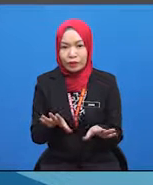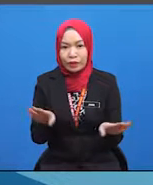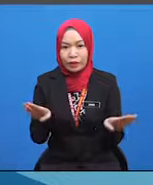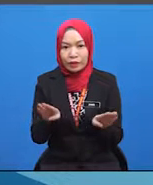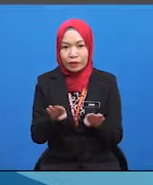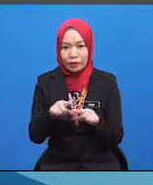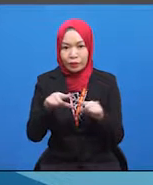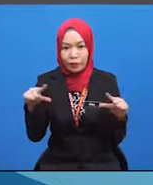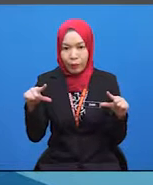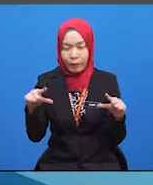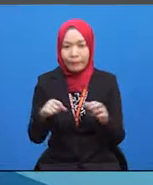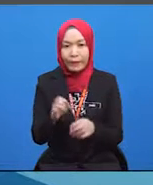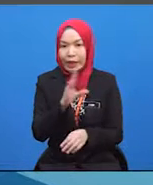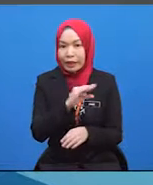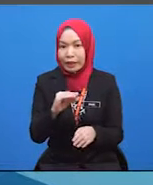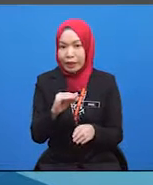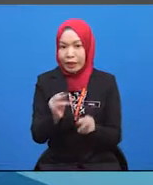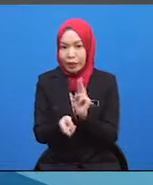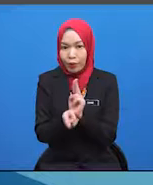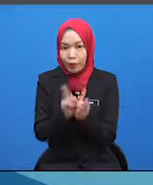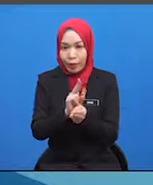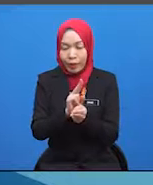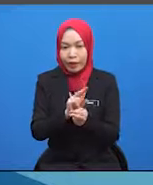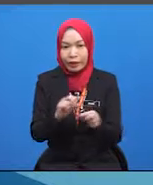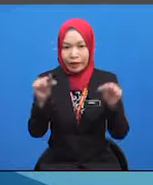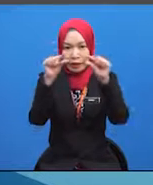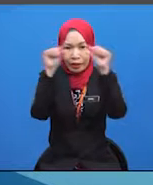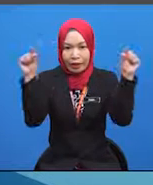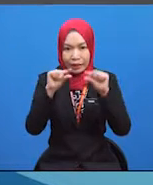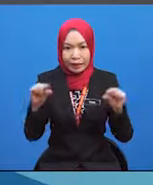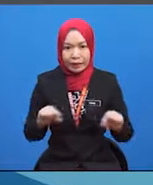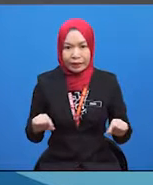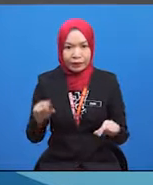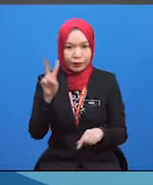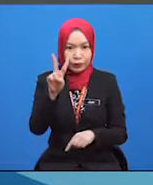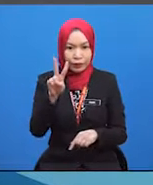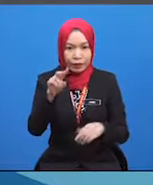Kemudian, ubahkan layer 2 di bawah layer 1.